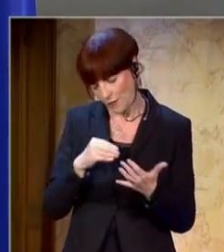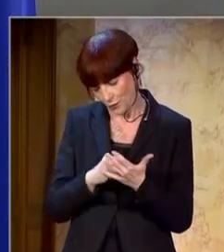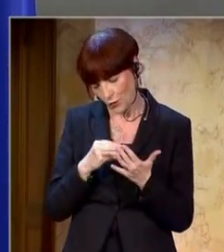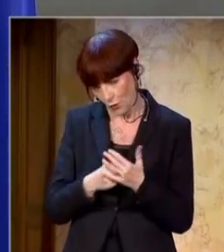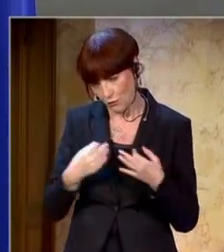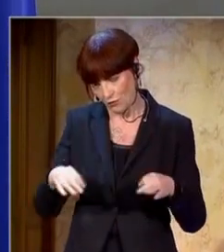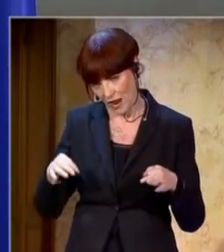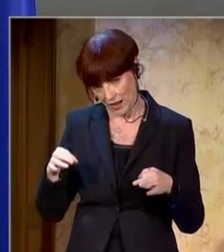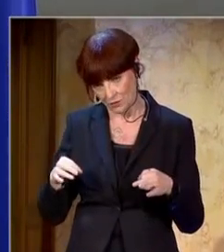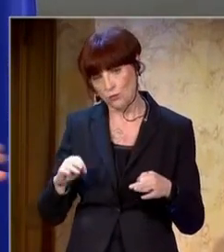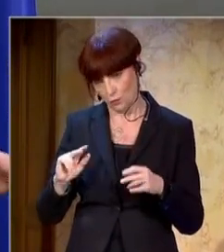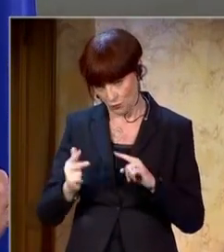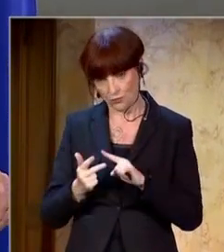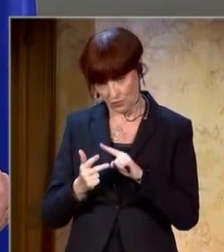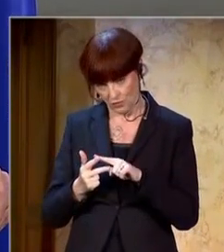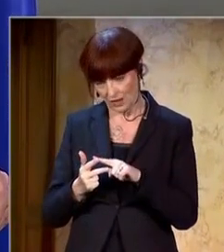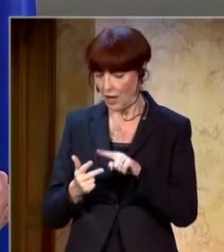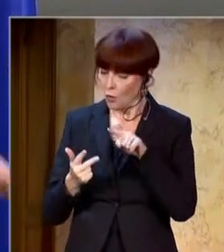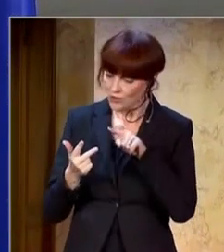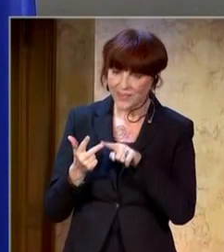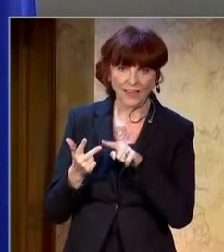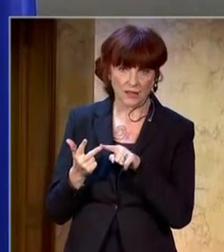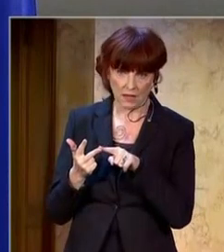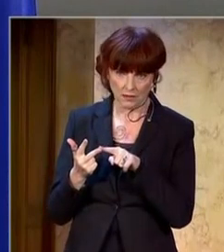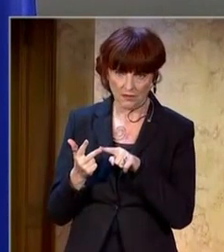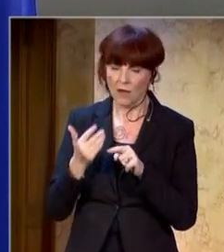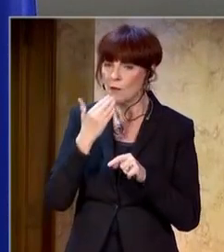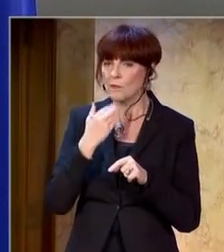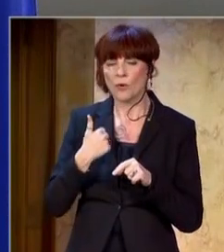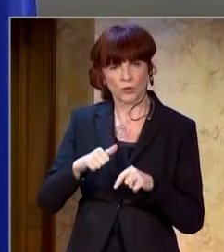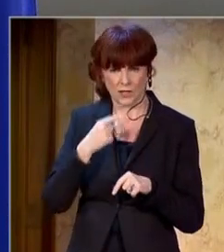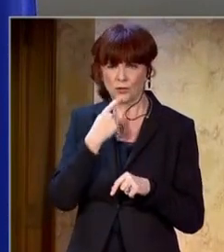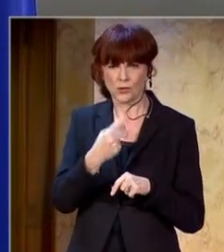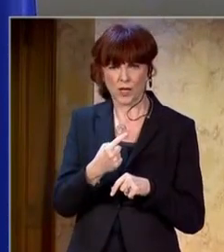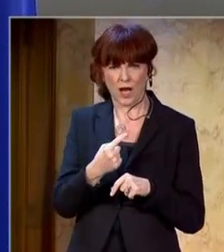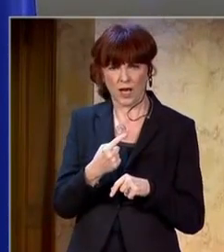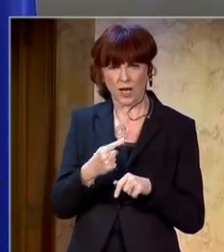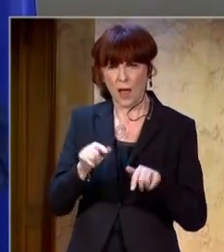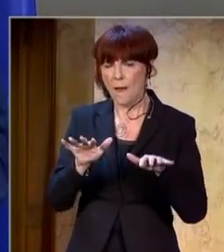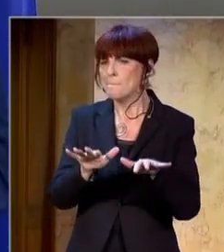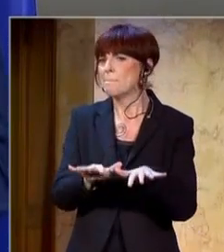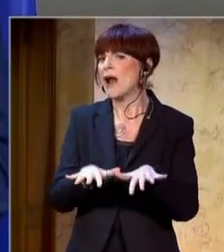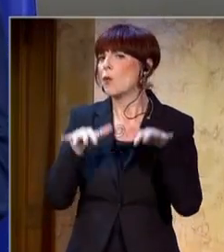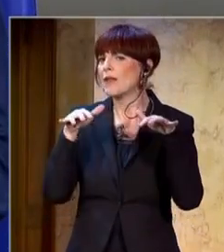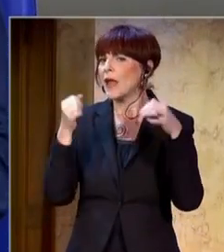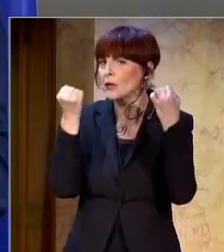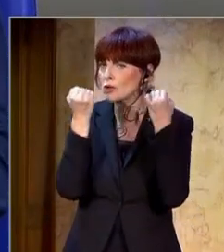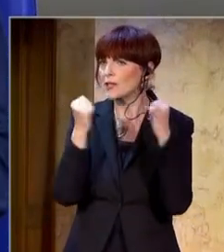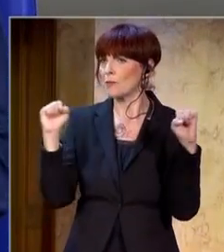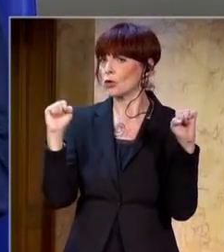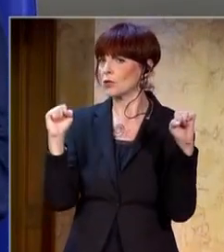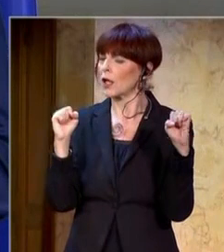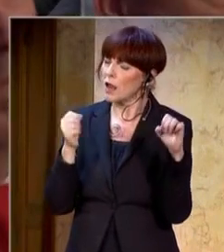entscheidend erscheint. Und das Dritte möchte ich schon noch sagen, den Durchbruch der parlamentarischen Demokratie als